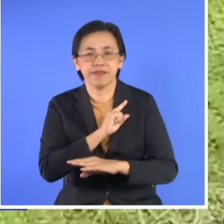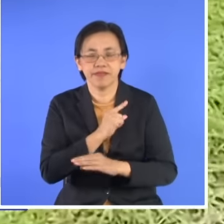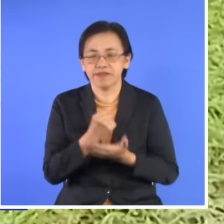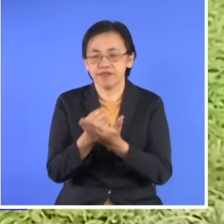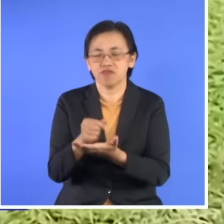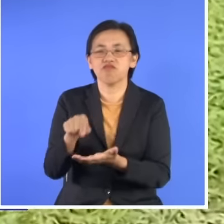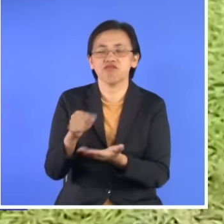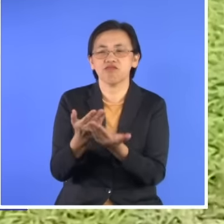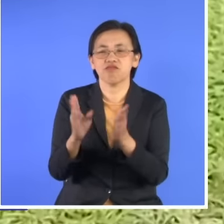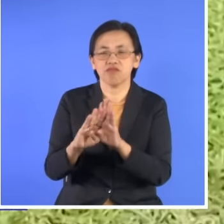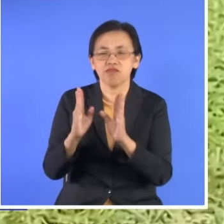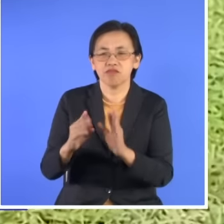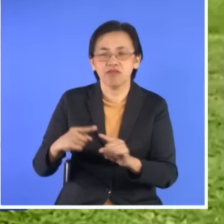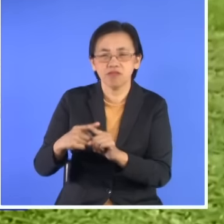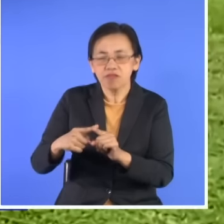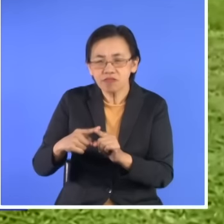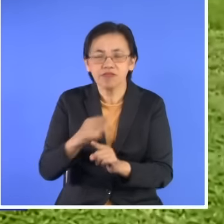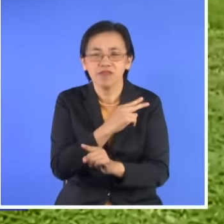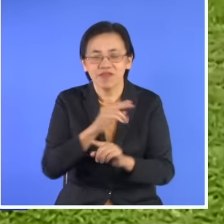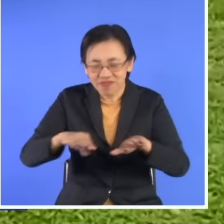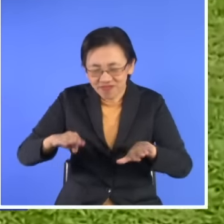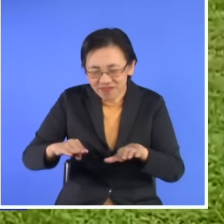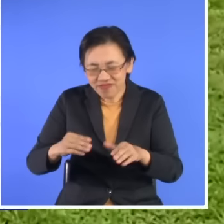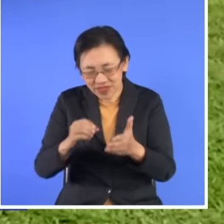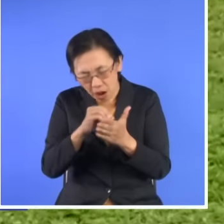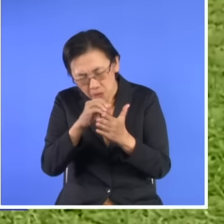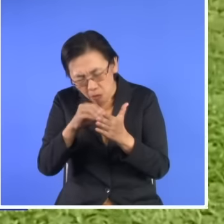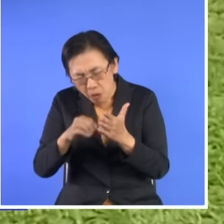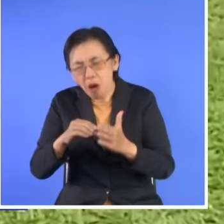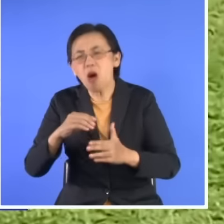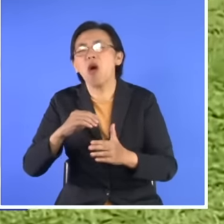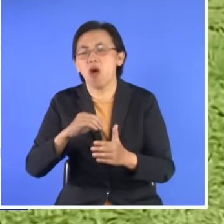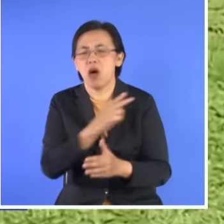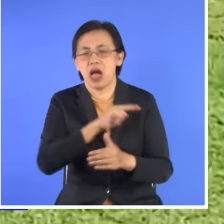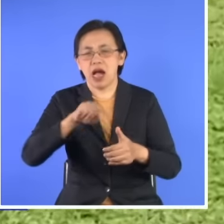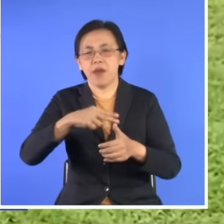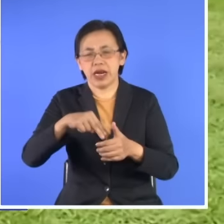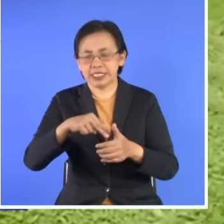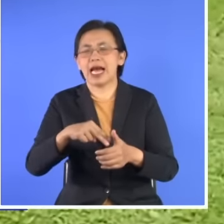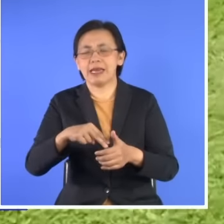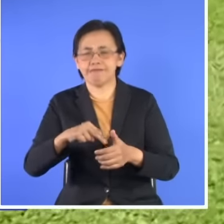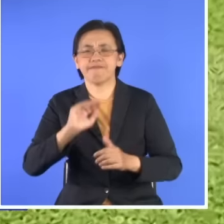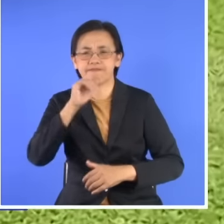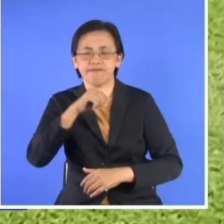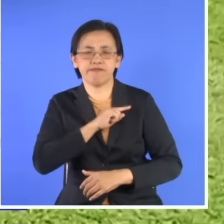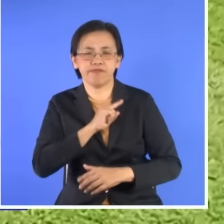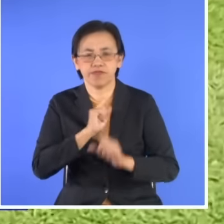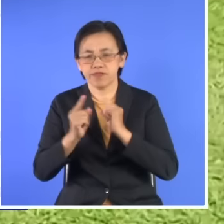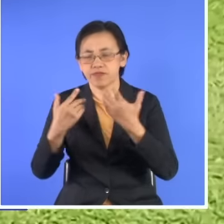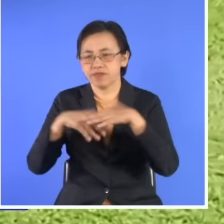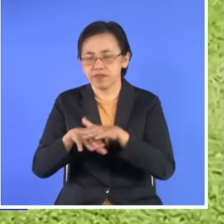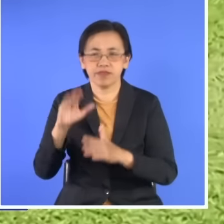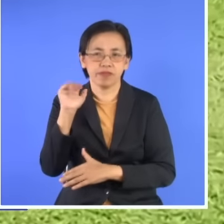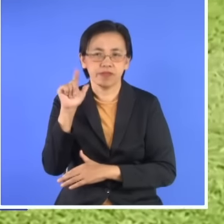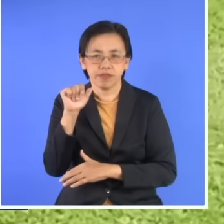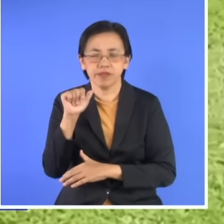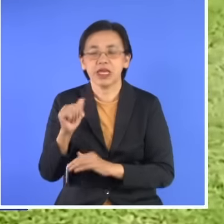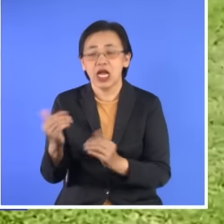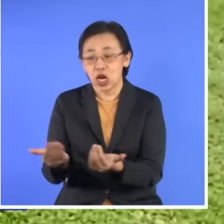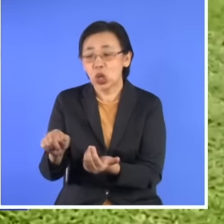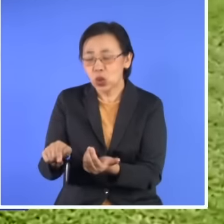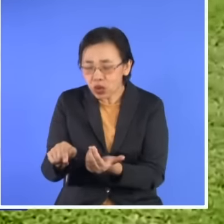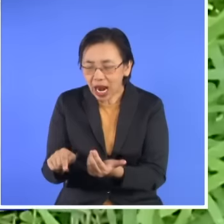เยียวยาในเรื่องการรักษาพยาบาลกับผู้ที่ได้รับผลกระทบเรื่องนี้นะครับอย่างเต็มที่เลยและก็ได้ประสานผู้ปกครองแล้วก็ให้น้องเนี่ยมาพบนะ